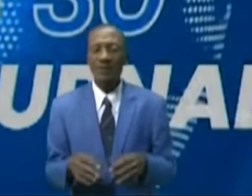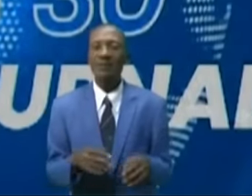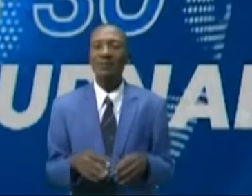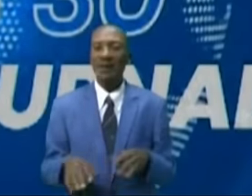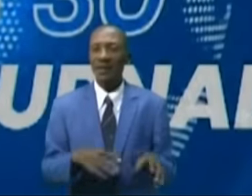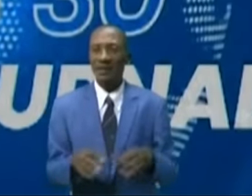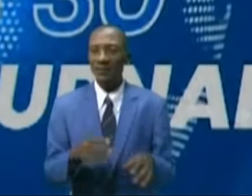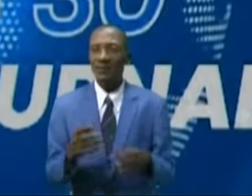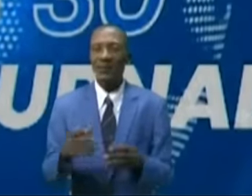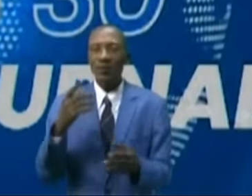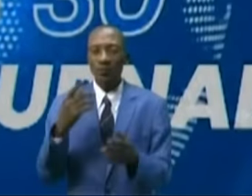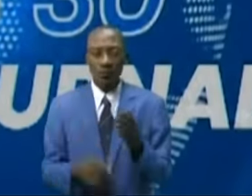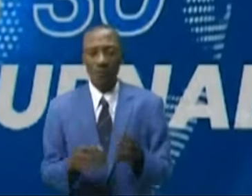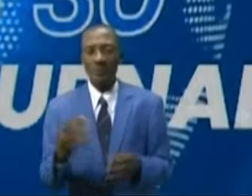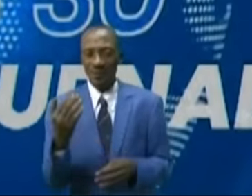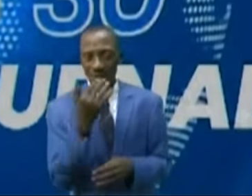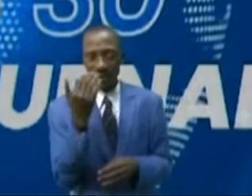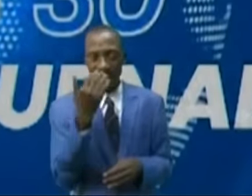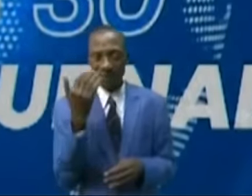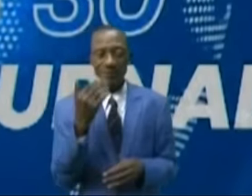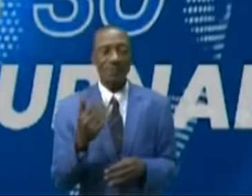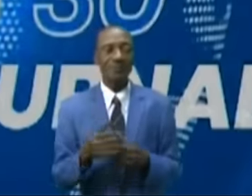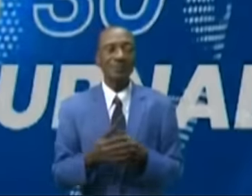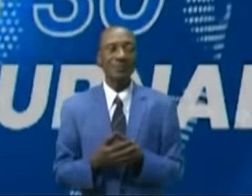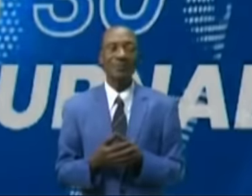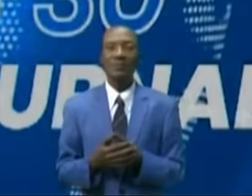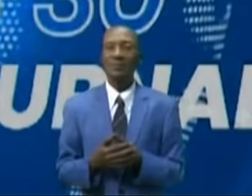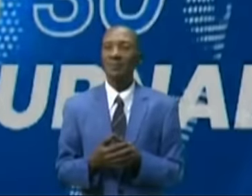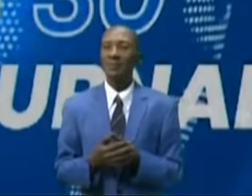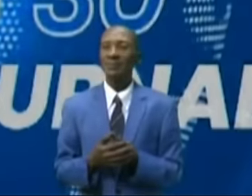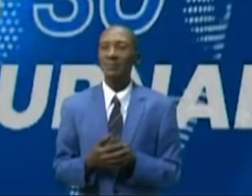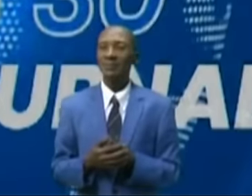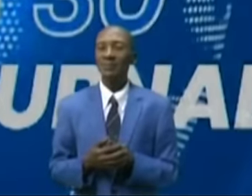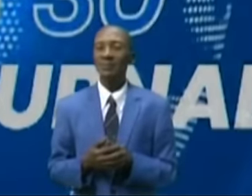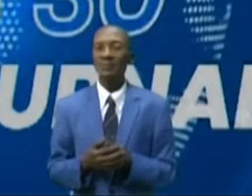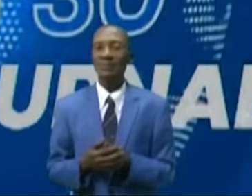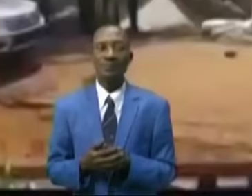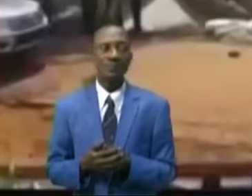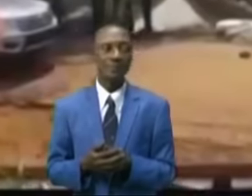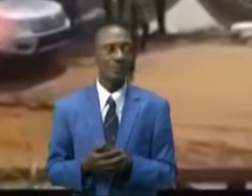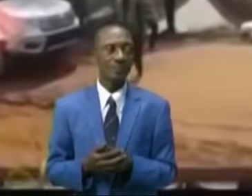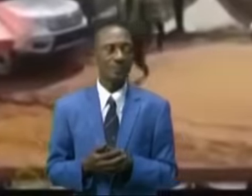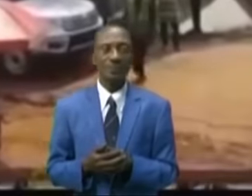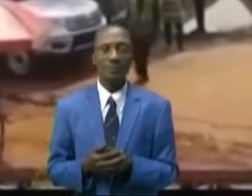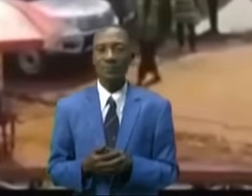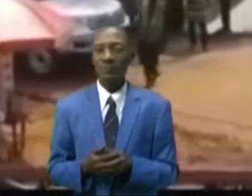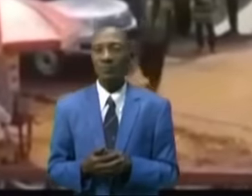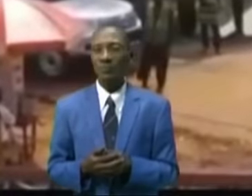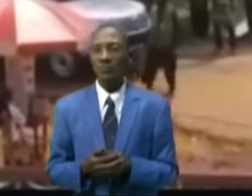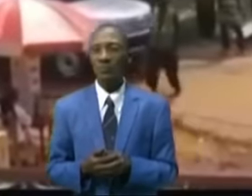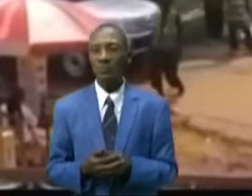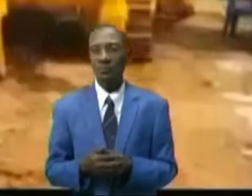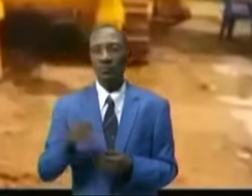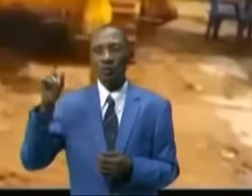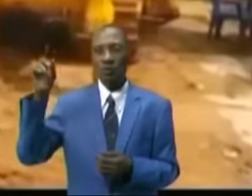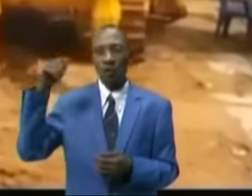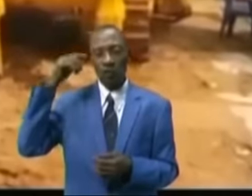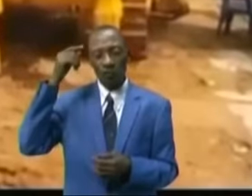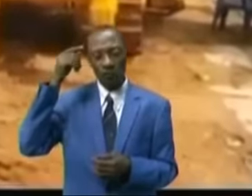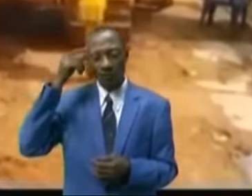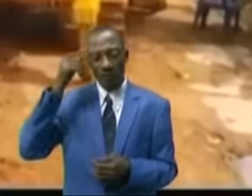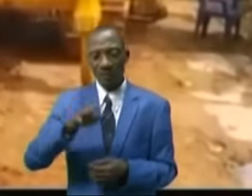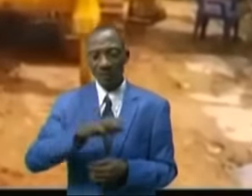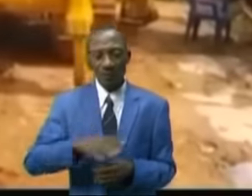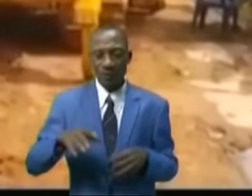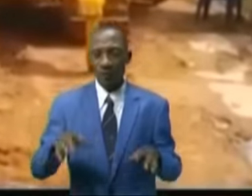finaliser les travaux de réhabilitation de cet édifice. Suivez. Le gouvernement de la République démocratique du